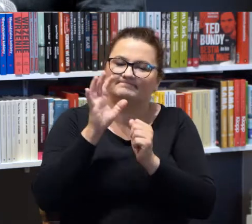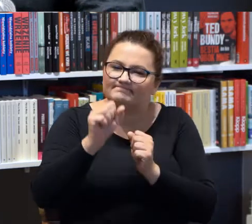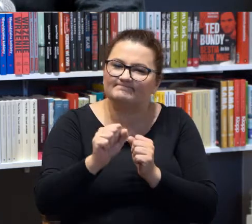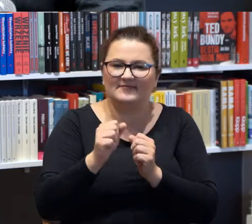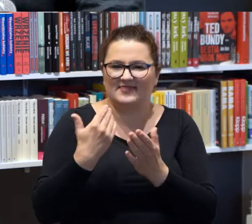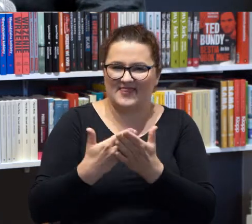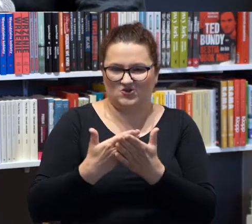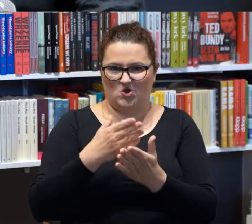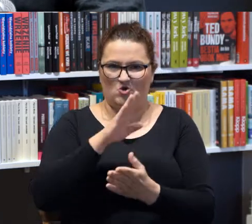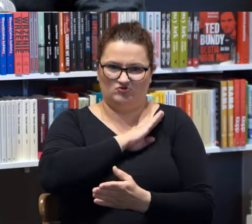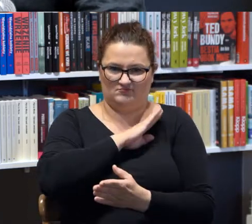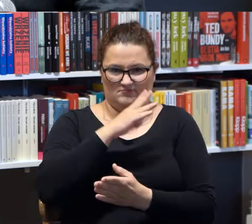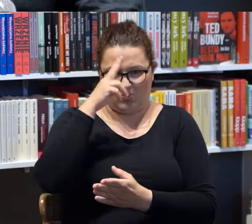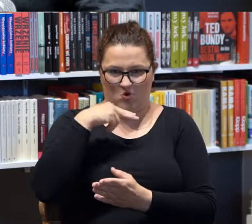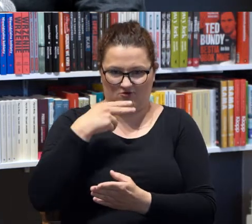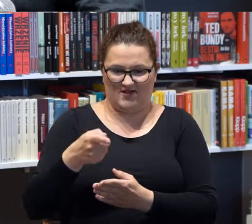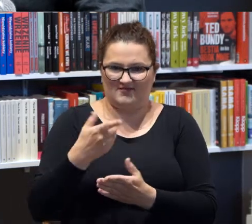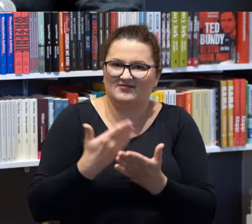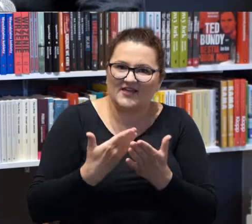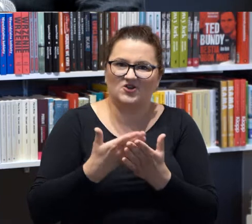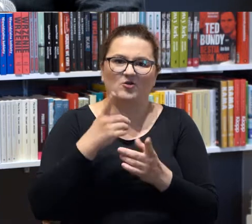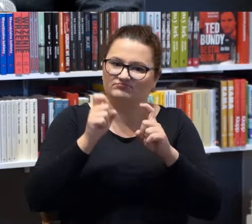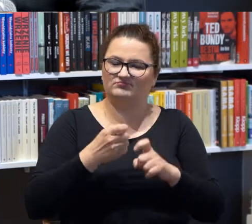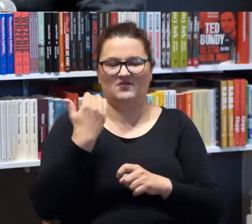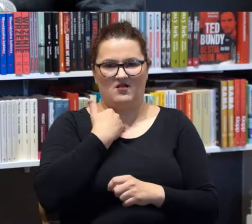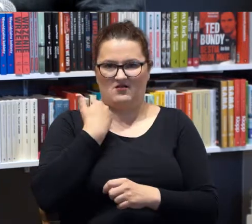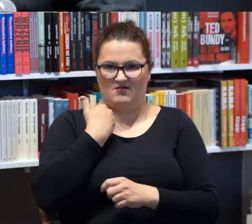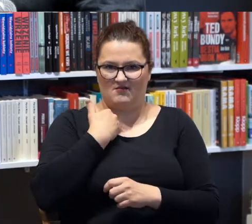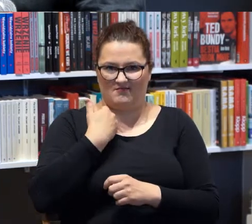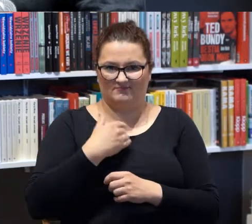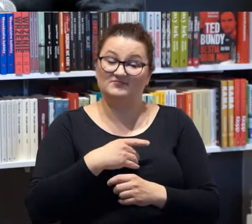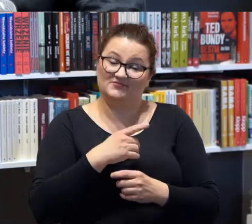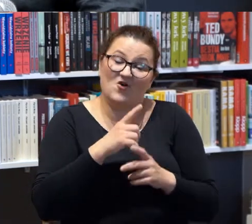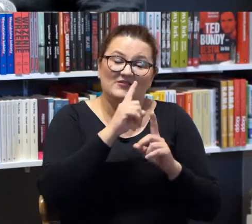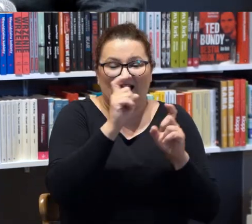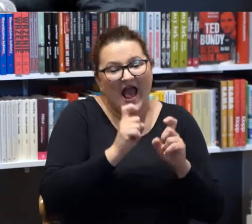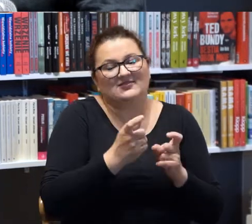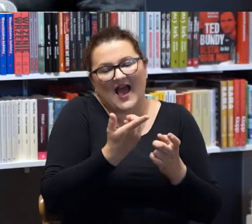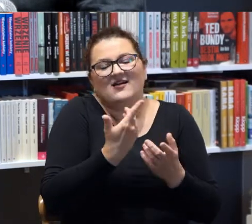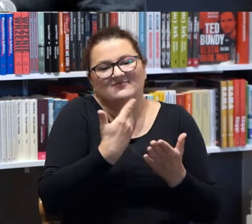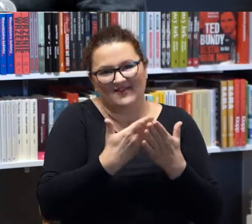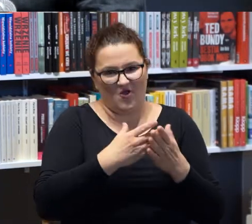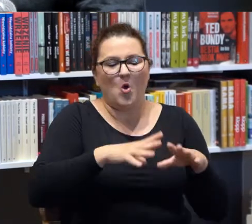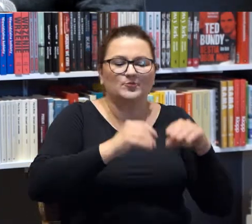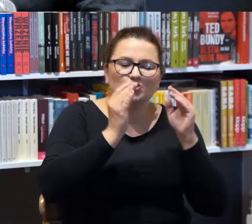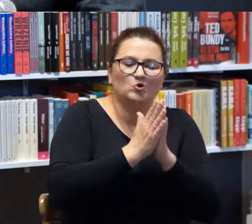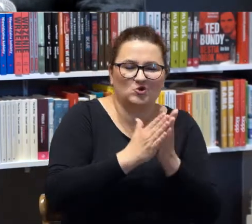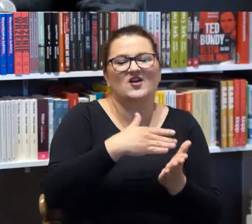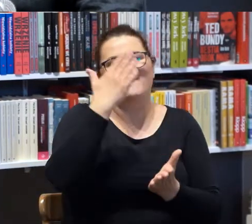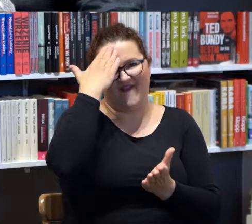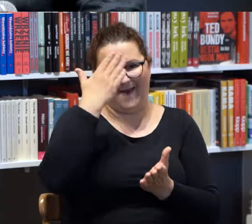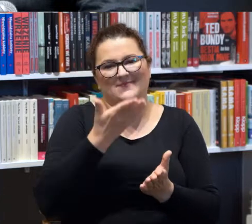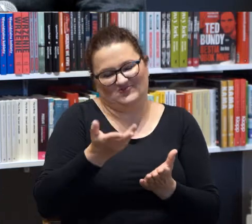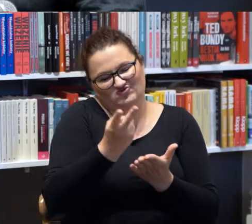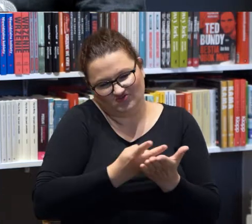i do powodów, dla których on w ogóle sięgnął po kieliszek. No i zagadka jest pseudo, ponieważ właściwie od pierwszej strony tej książki my wiemy, dlaczego on umarł